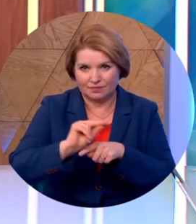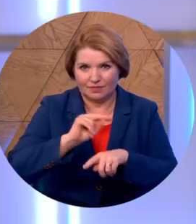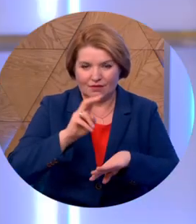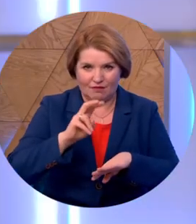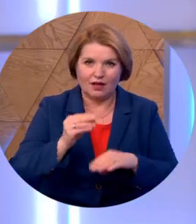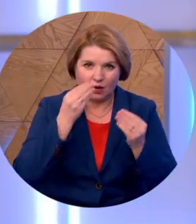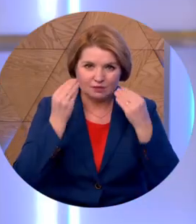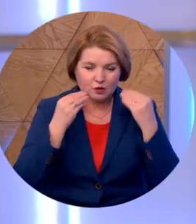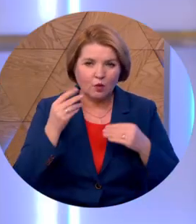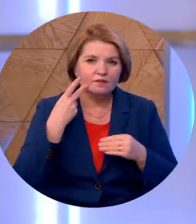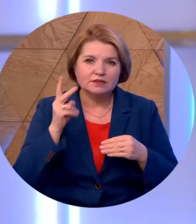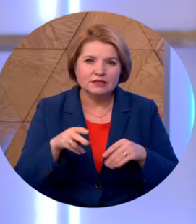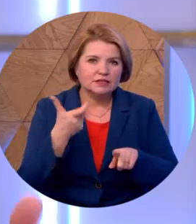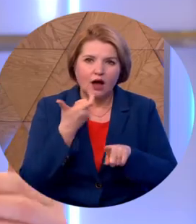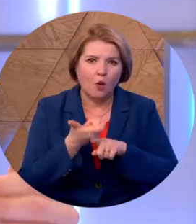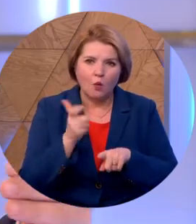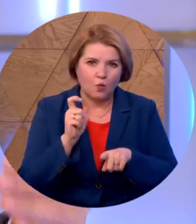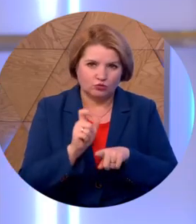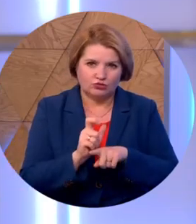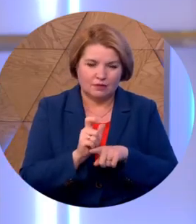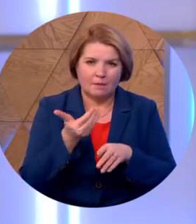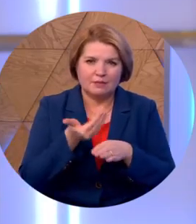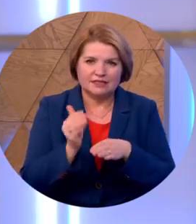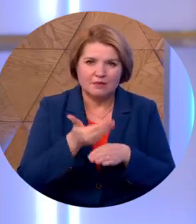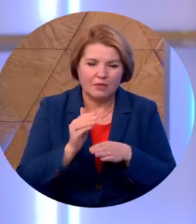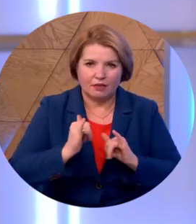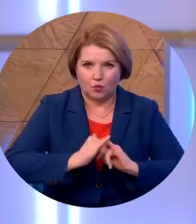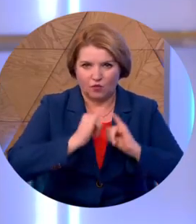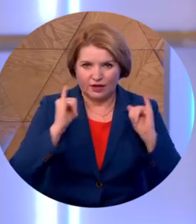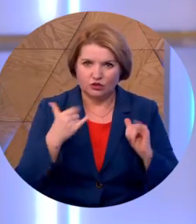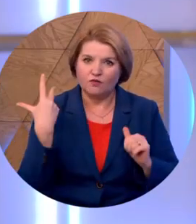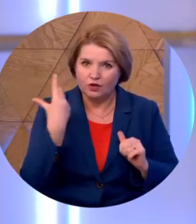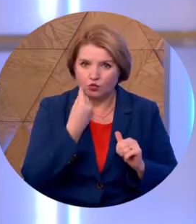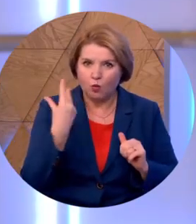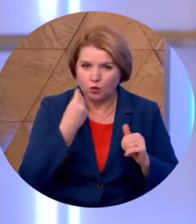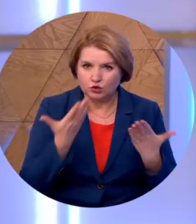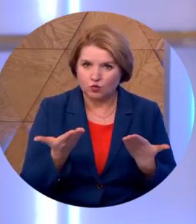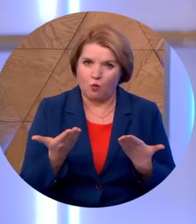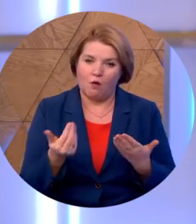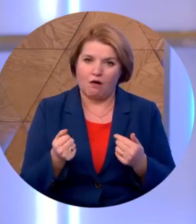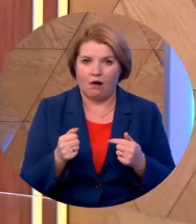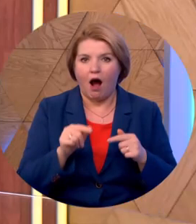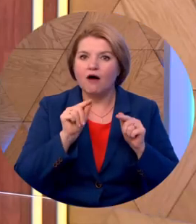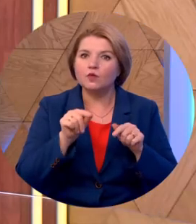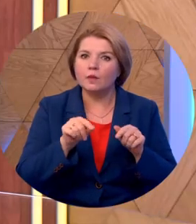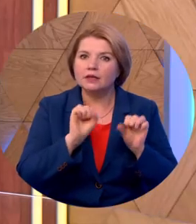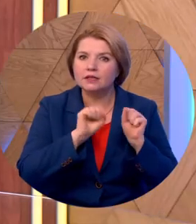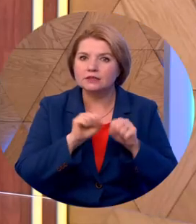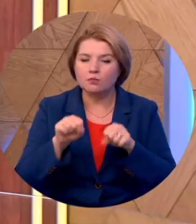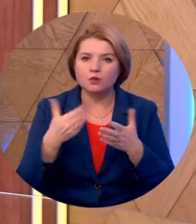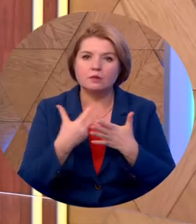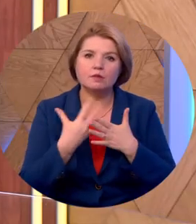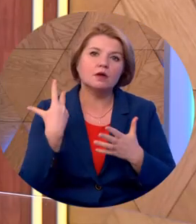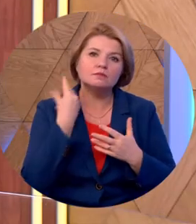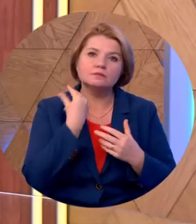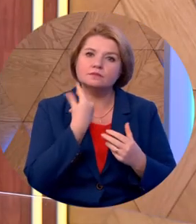аккуратно Да эти препараты делают постепенно увеличивают дозировку Поэтому вот это касается А вот это методика обколоть подбородок вы